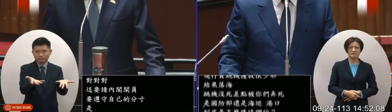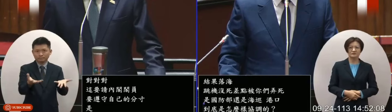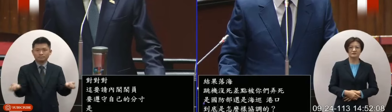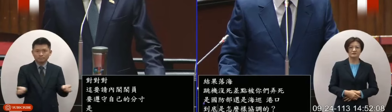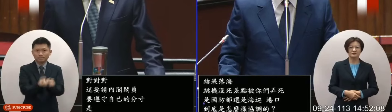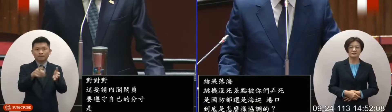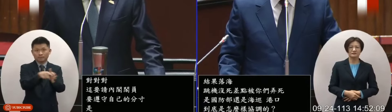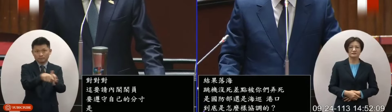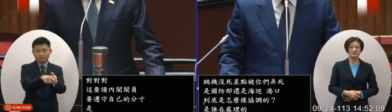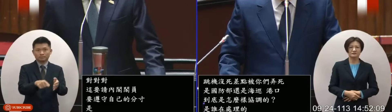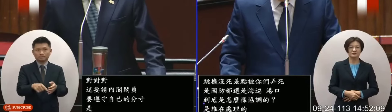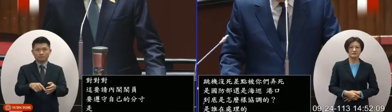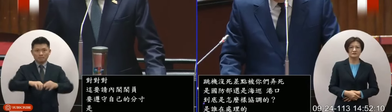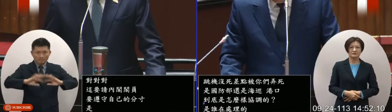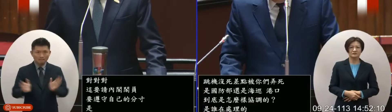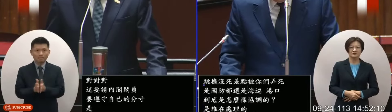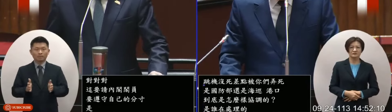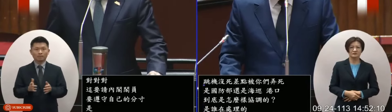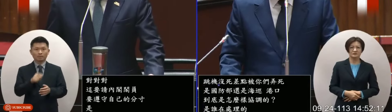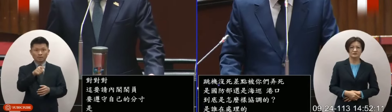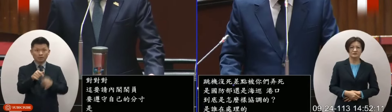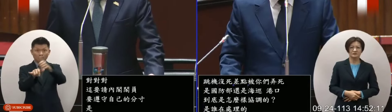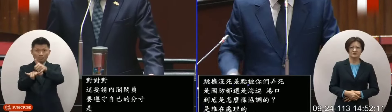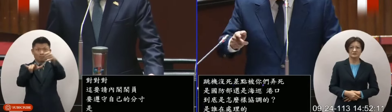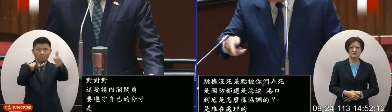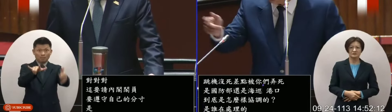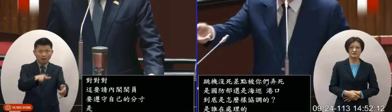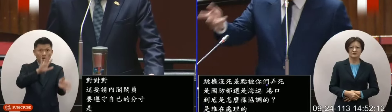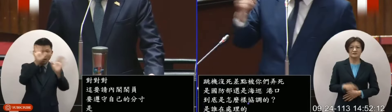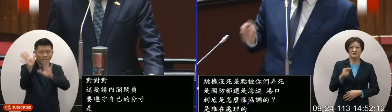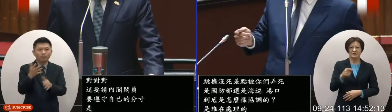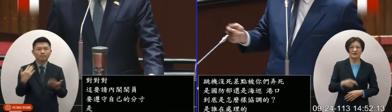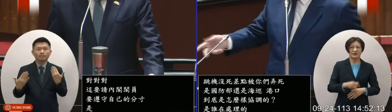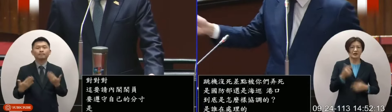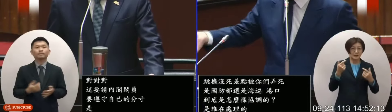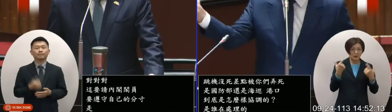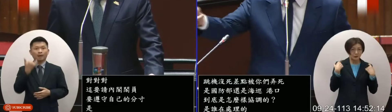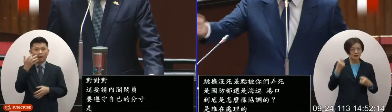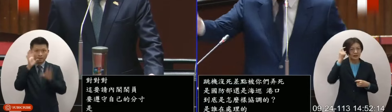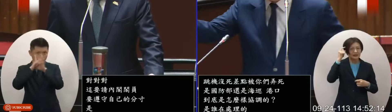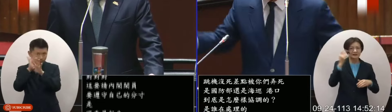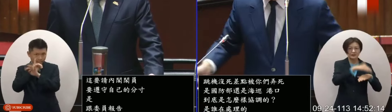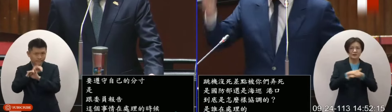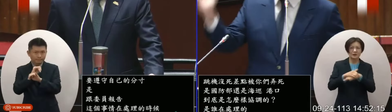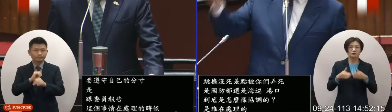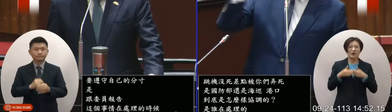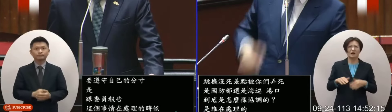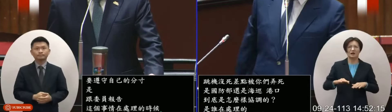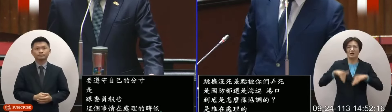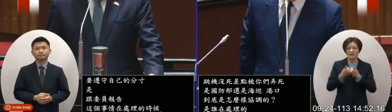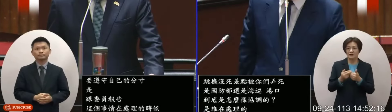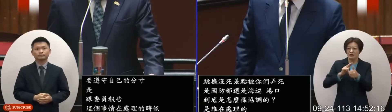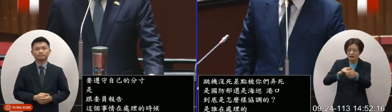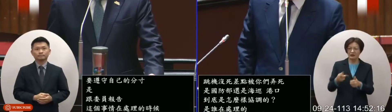时，上紧的时间内拢有掌握到伊的状况。 我是讲啊，救命！海巡，佮叫伊跳落，佮用手的，爱多